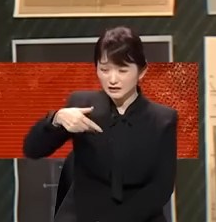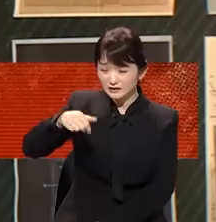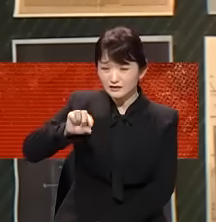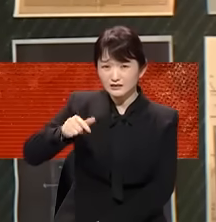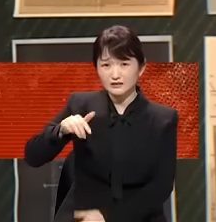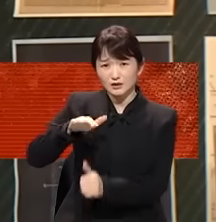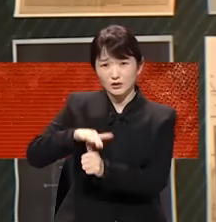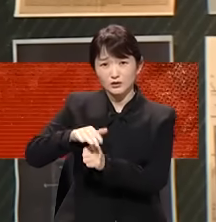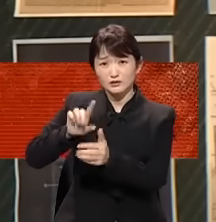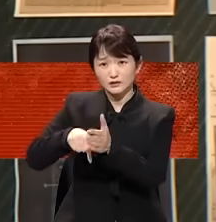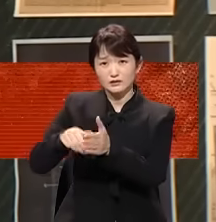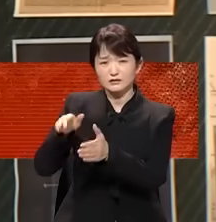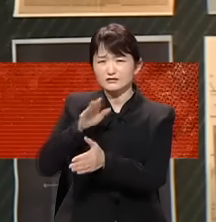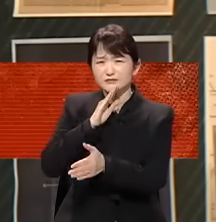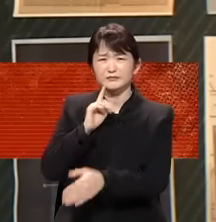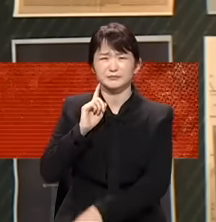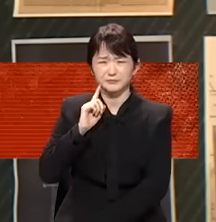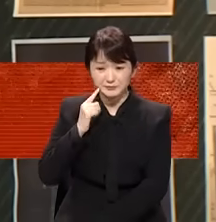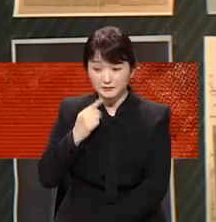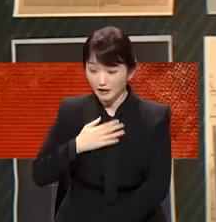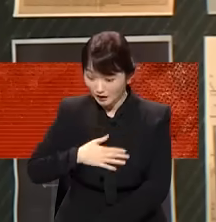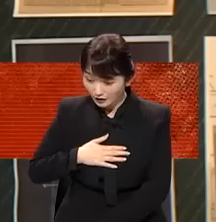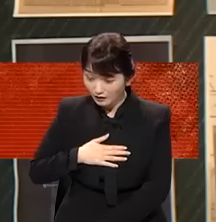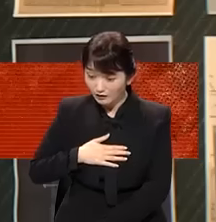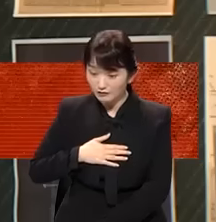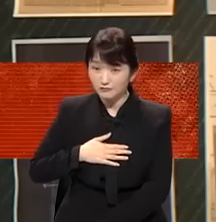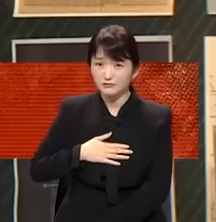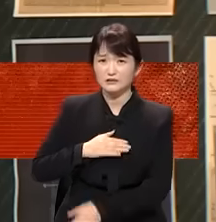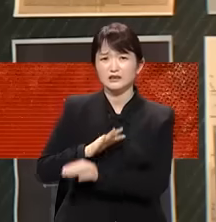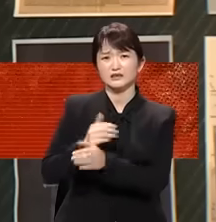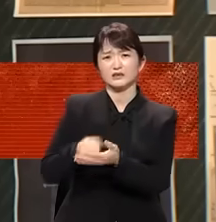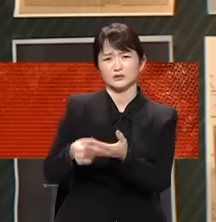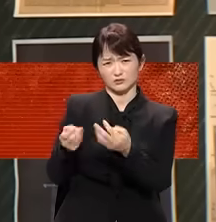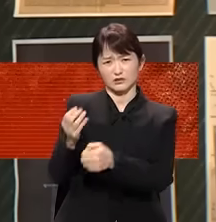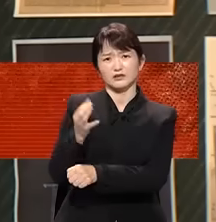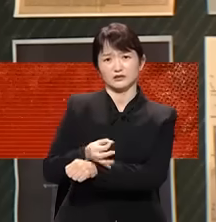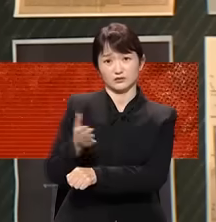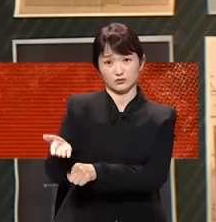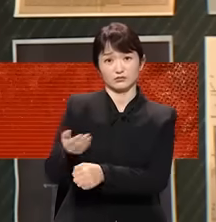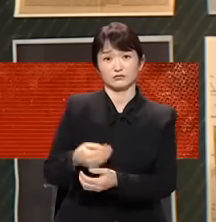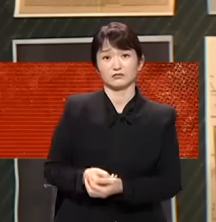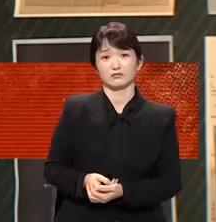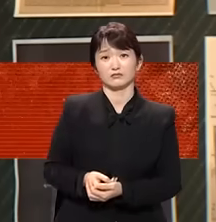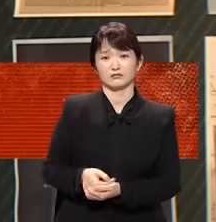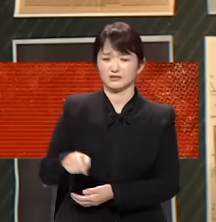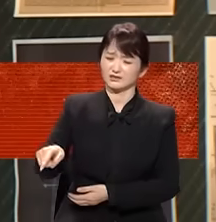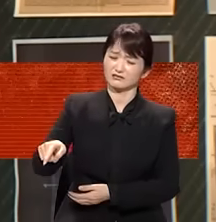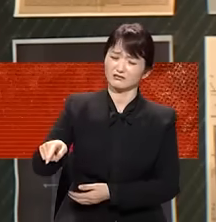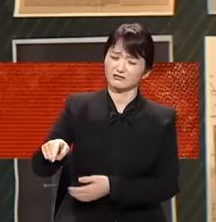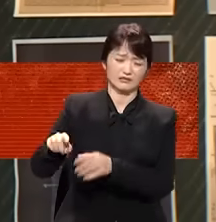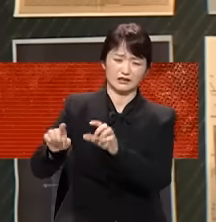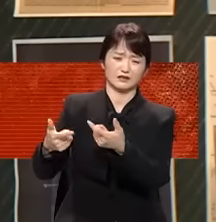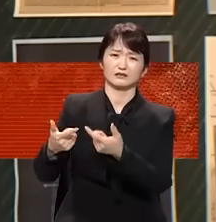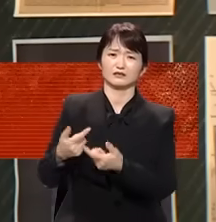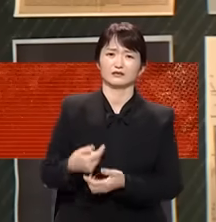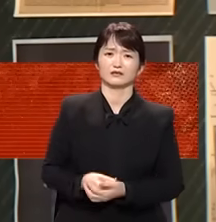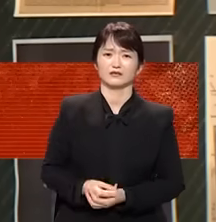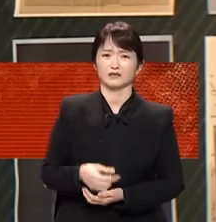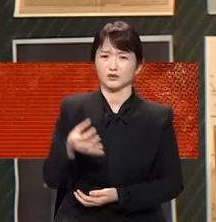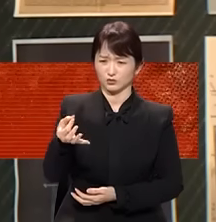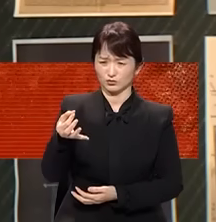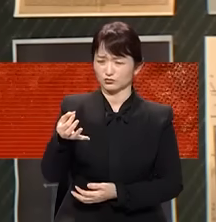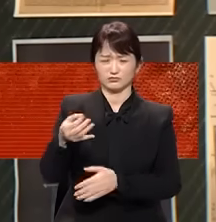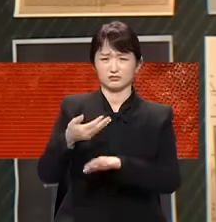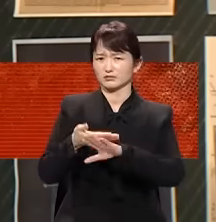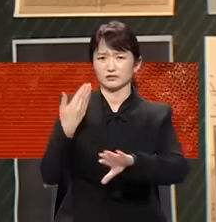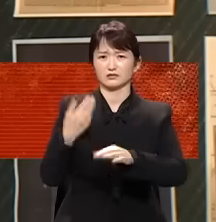어렸을 때부터 부터 정말 예뻐 했잖아 알지 장난감도 많이 사주고 근데 이건 좀 아닌 거 같아 돈 문제는